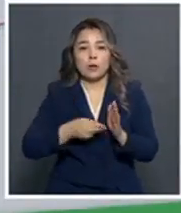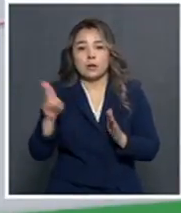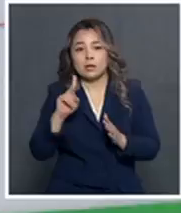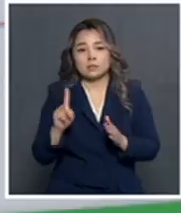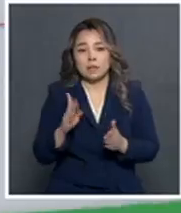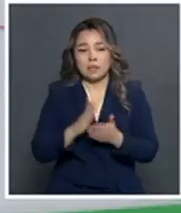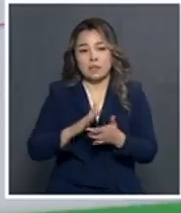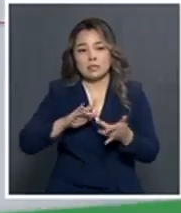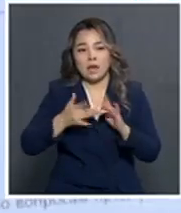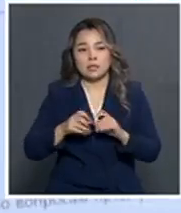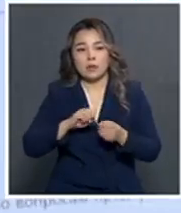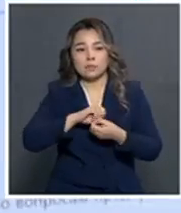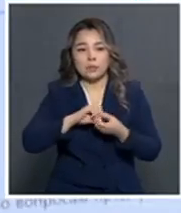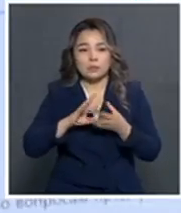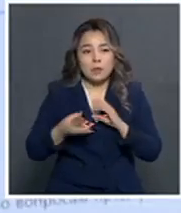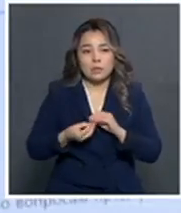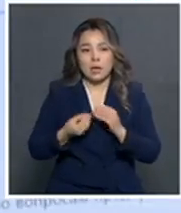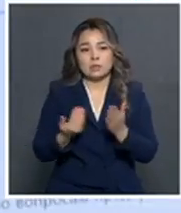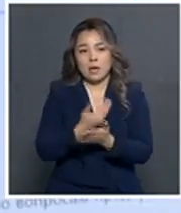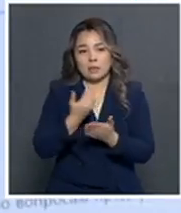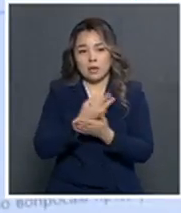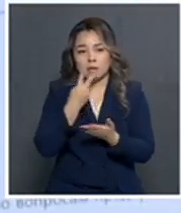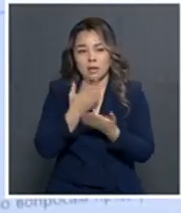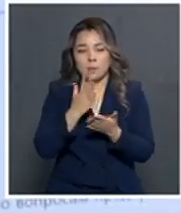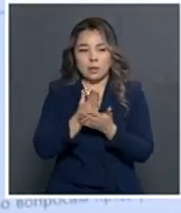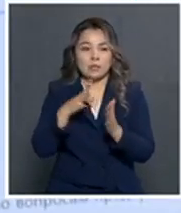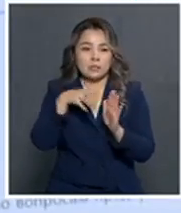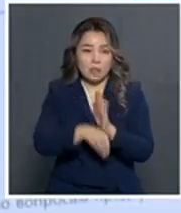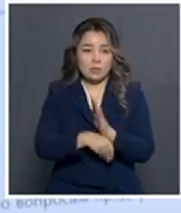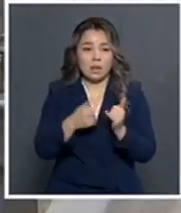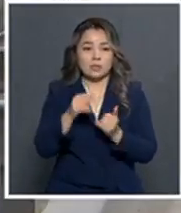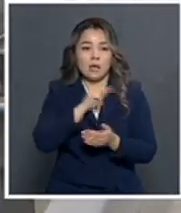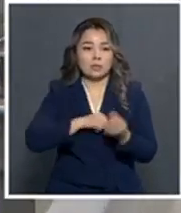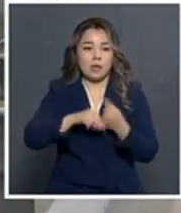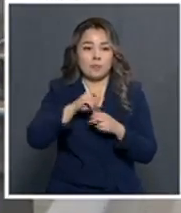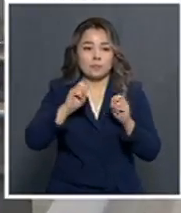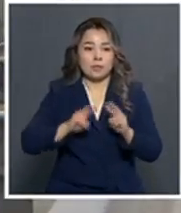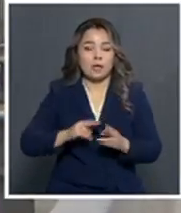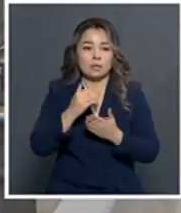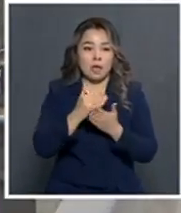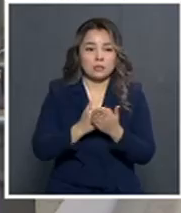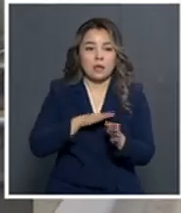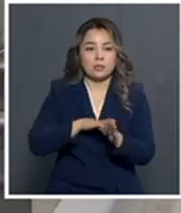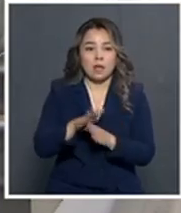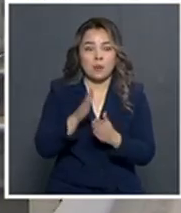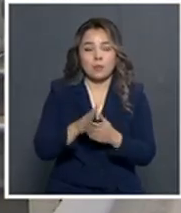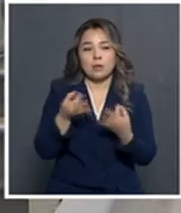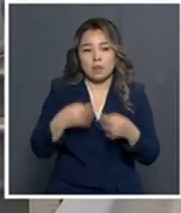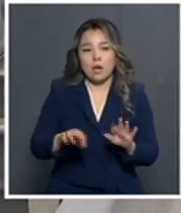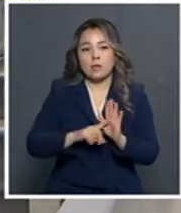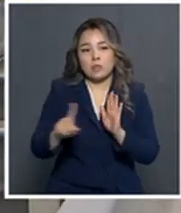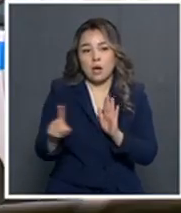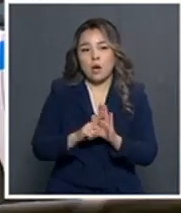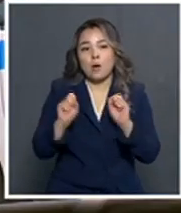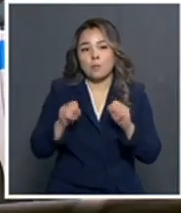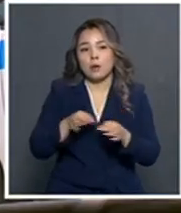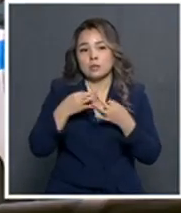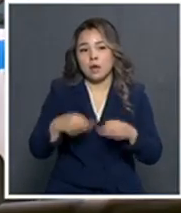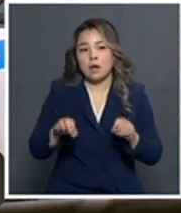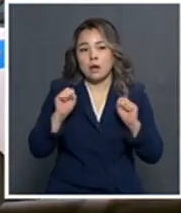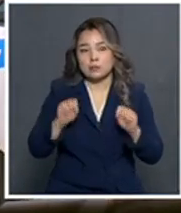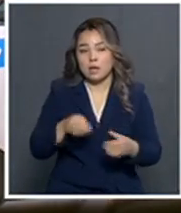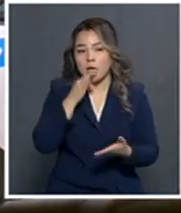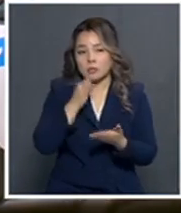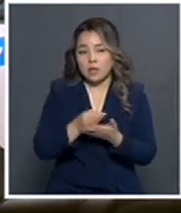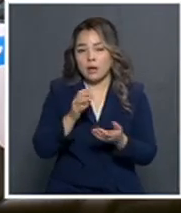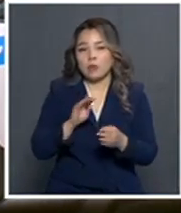info.almaty.kz сайтындағы барлық мәлімет енгізілген. Осының нәтижесінде кәсіпорындар порталына тіркелгендер қалада емін-еркін жүріп тұруға мүмкіндік алады.